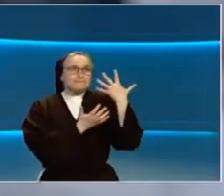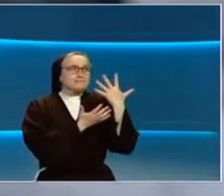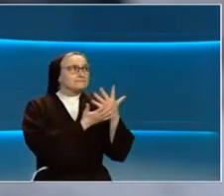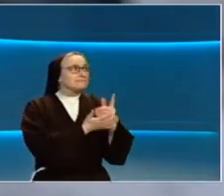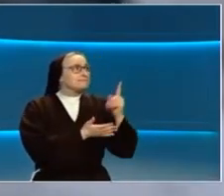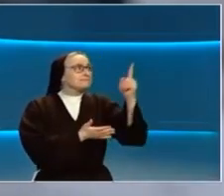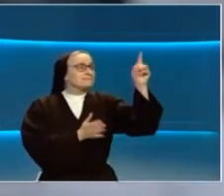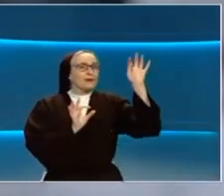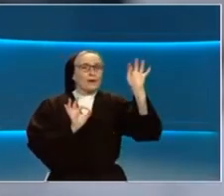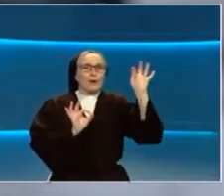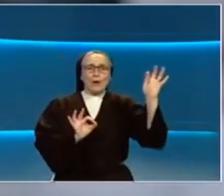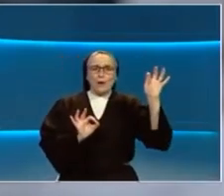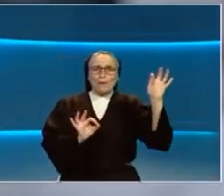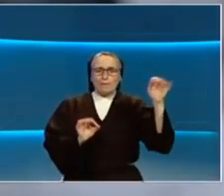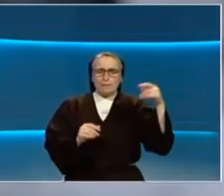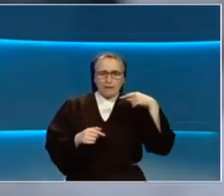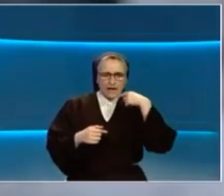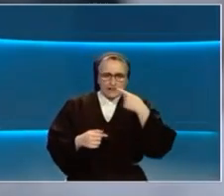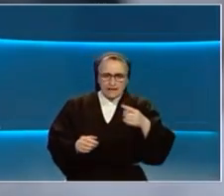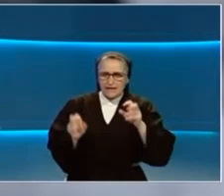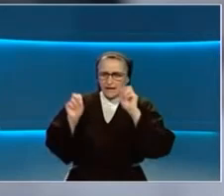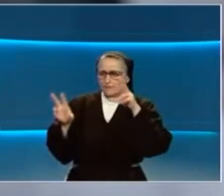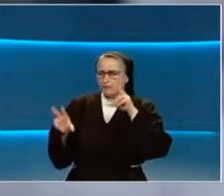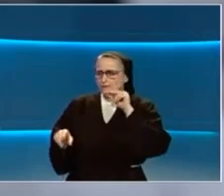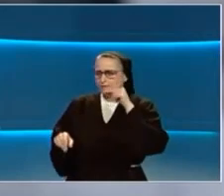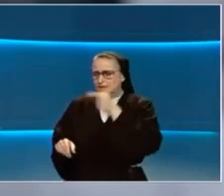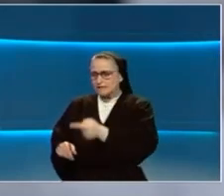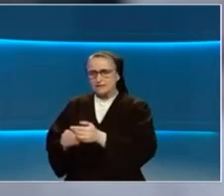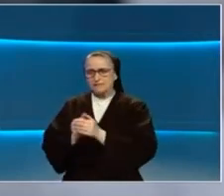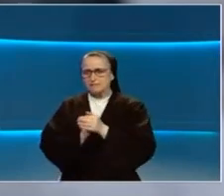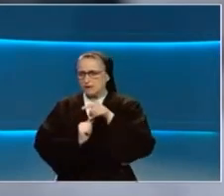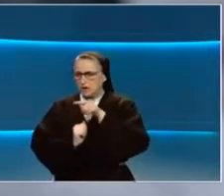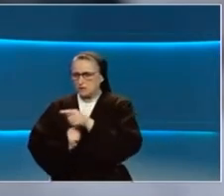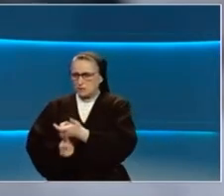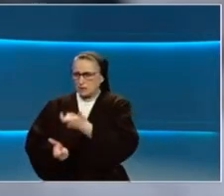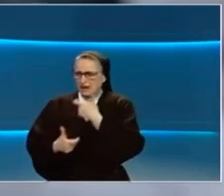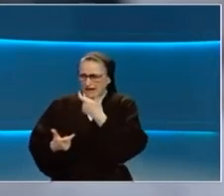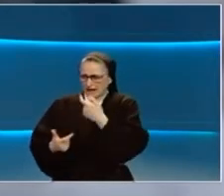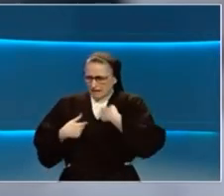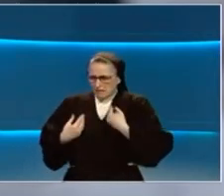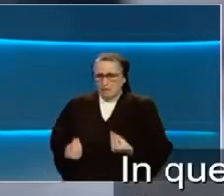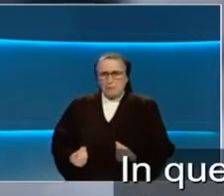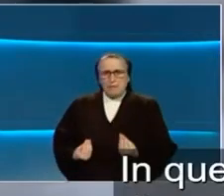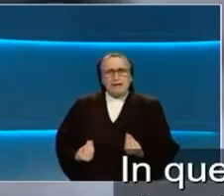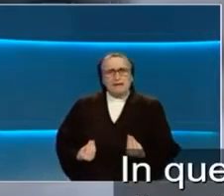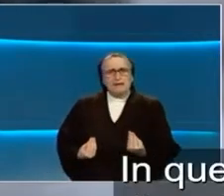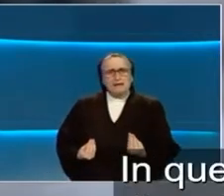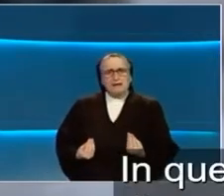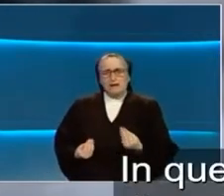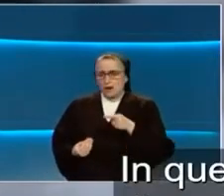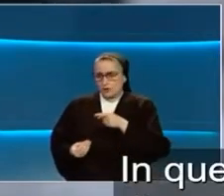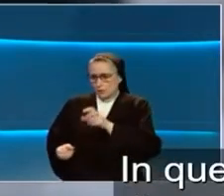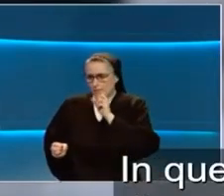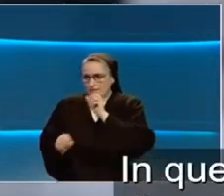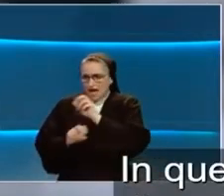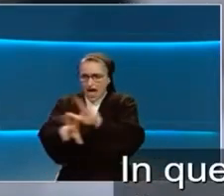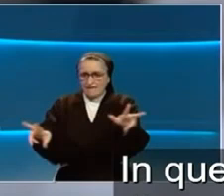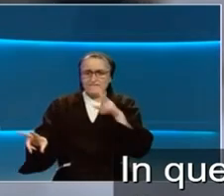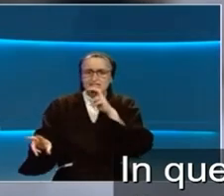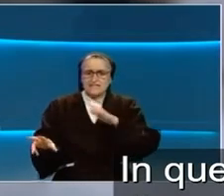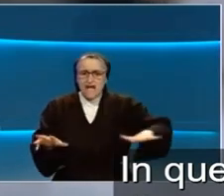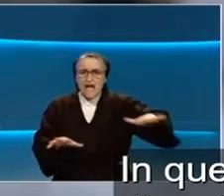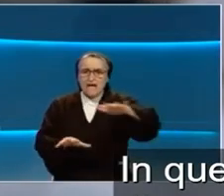il Signore Dio disse a Mosè, «Perché gridi verso di me? Ordina agli